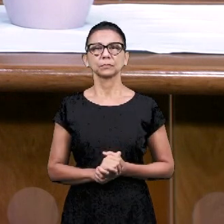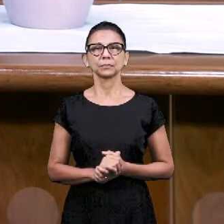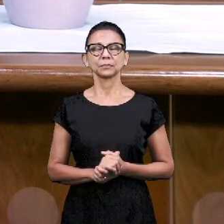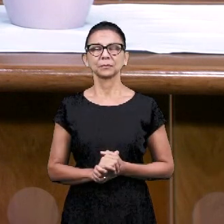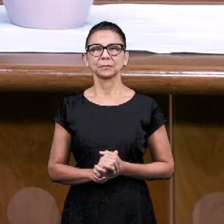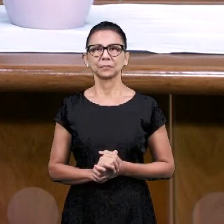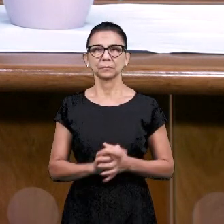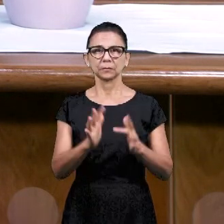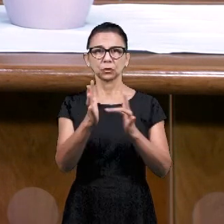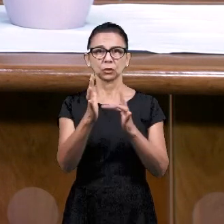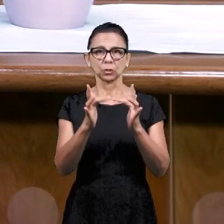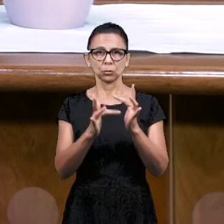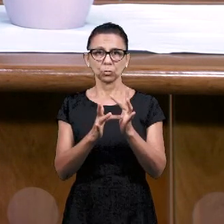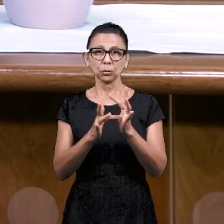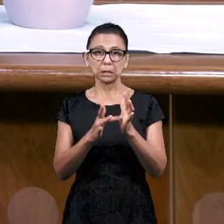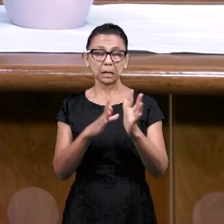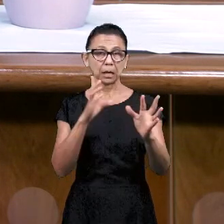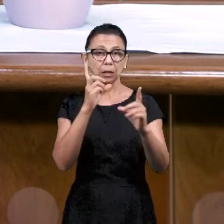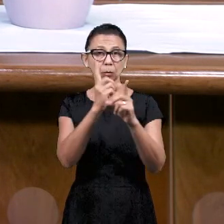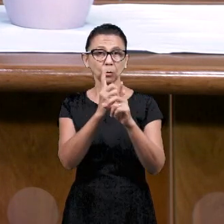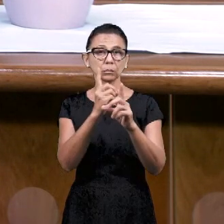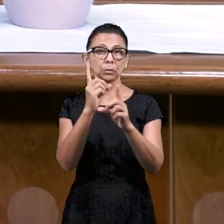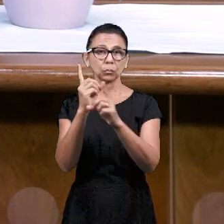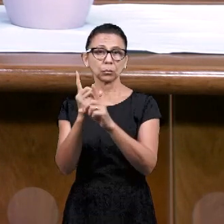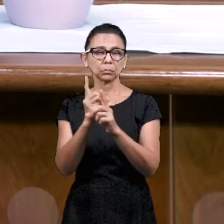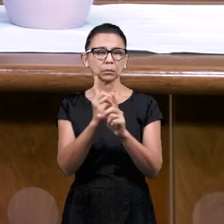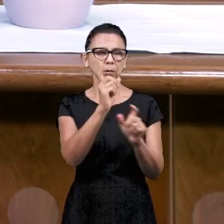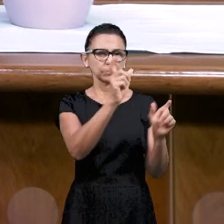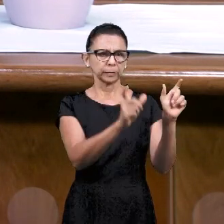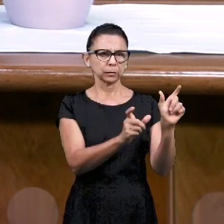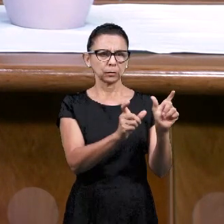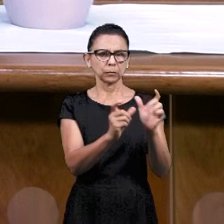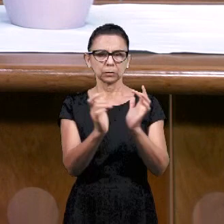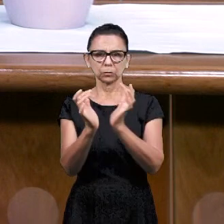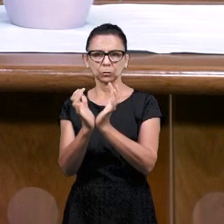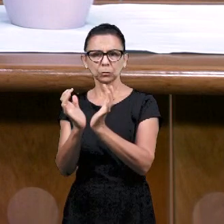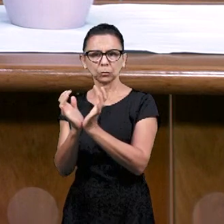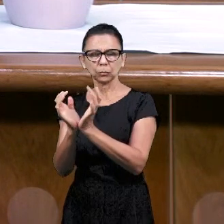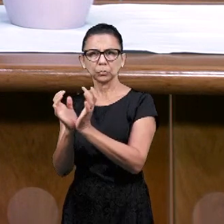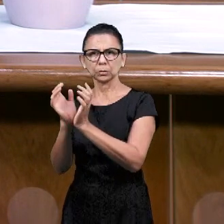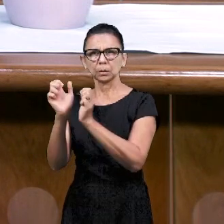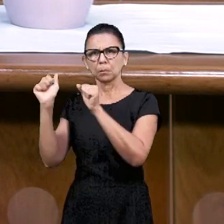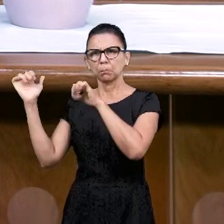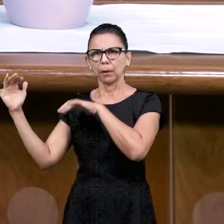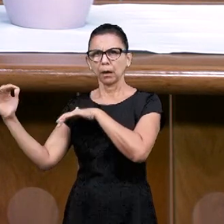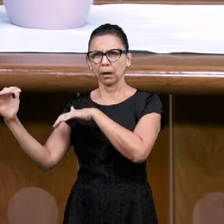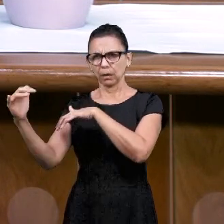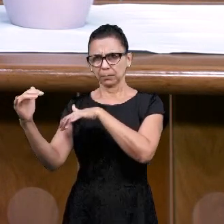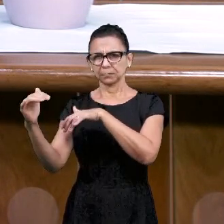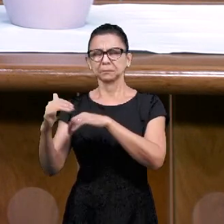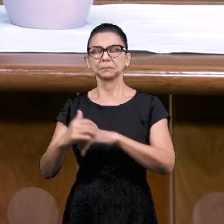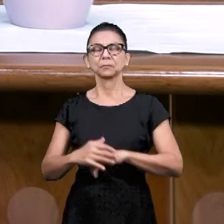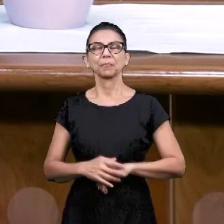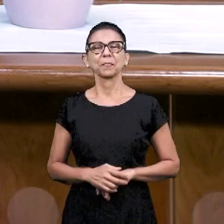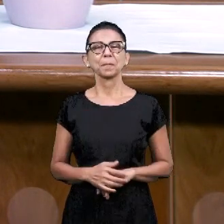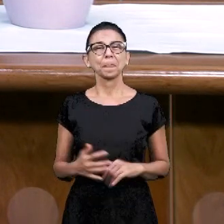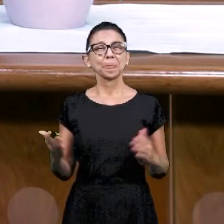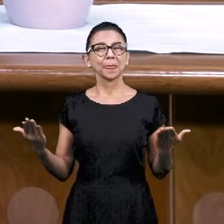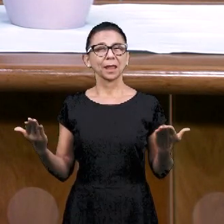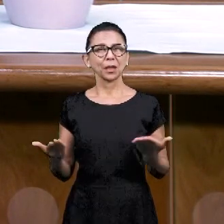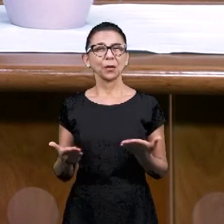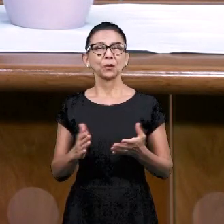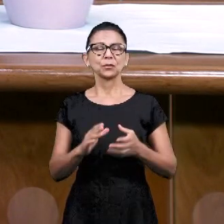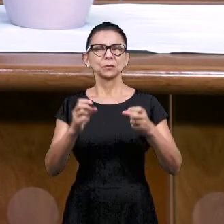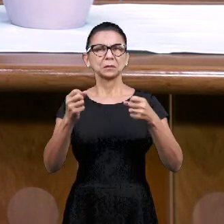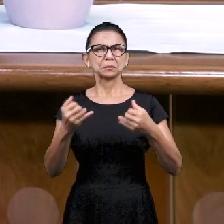sujet à propos de la thématique de rencontre du Seigneur Jésus avec des personnes, avec des groupes et avec des